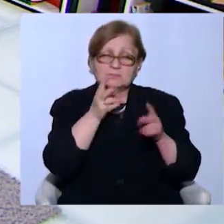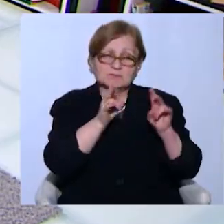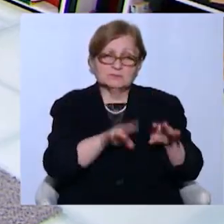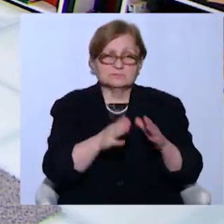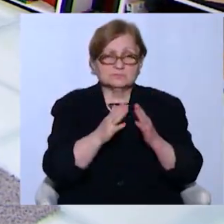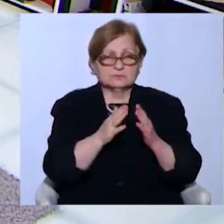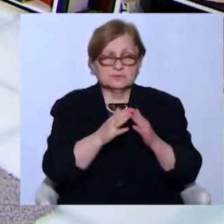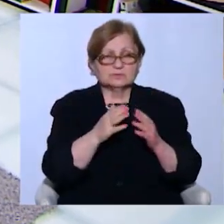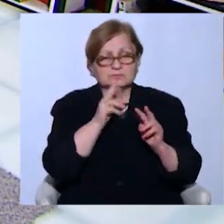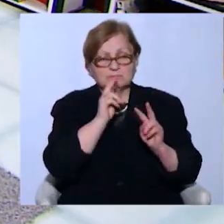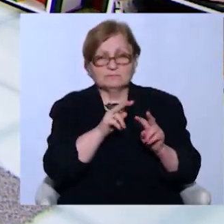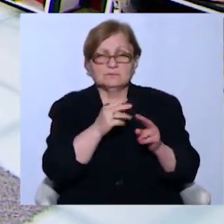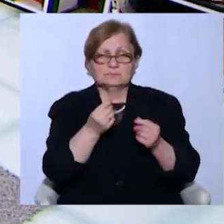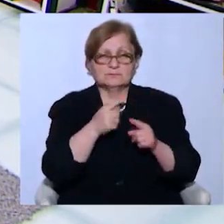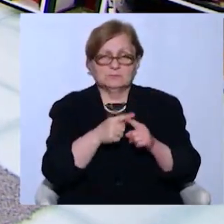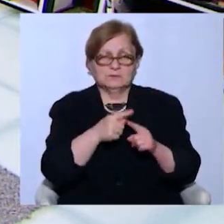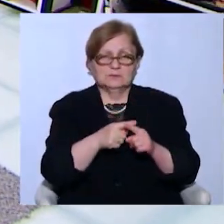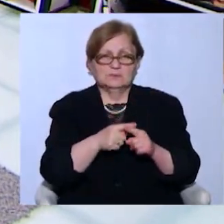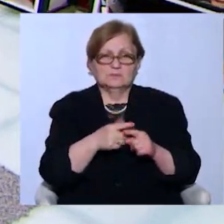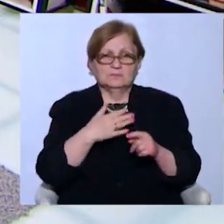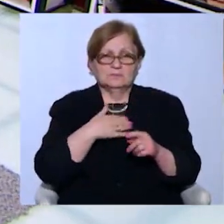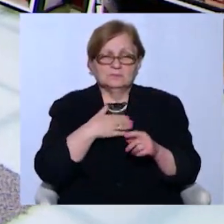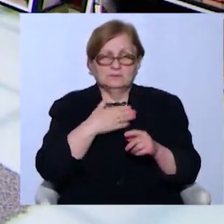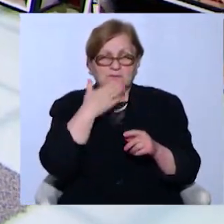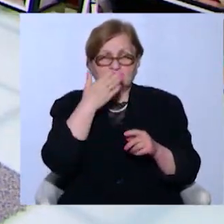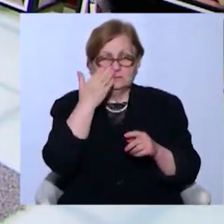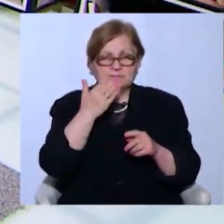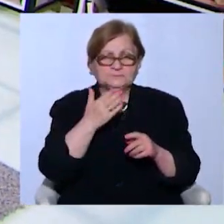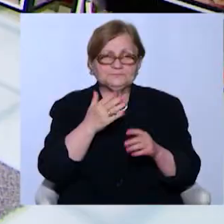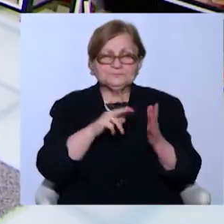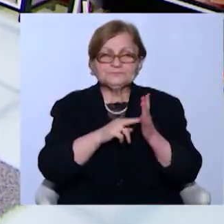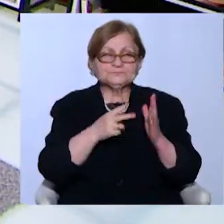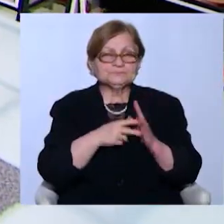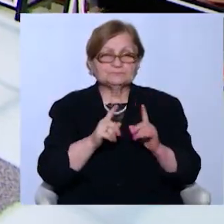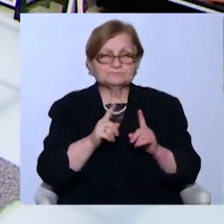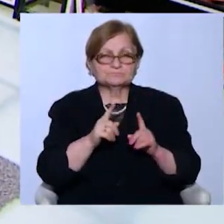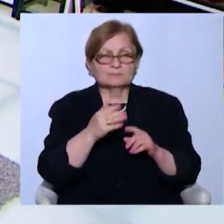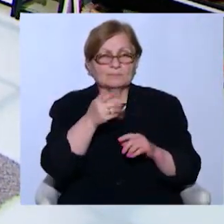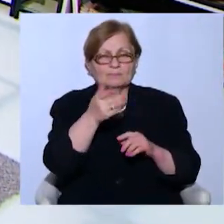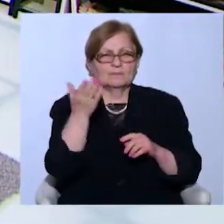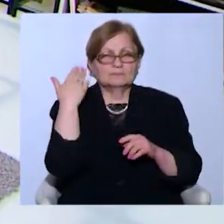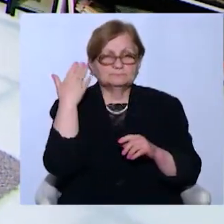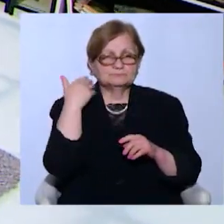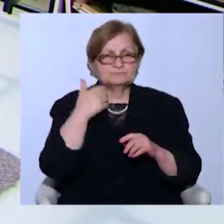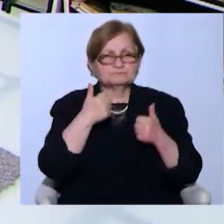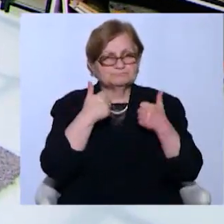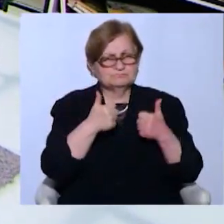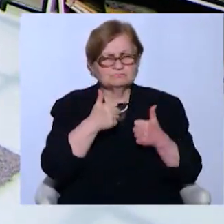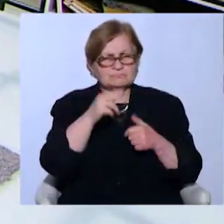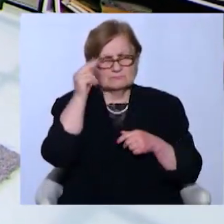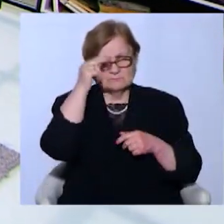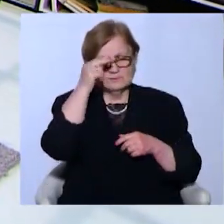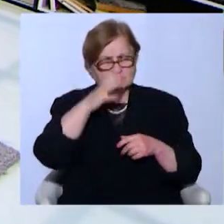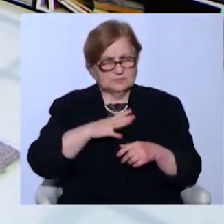მათემატიკას. ჩვენი დღევანდელი გაკვეთილის გეგმა ასეთია. თქვენ წინა გაკვეთილებზე საკმაოდ საფუძვლიანად